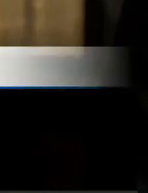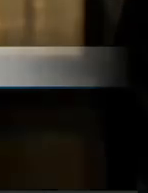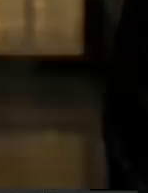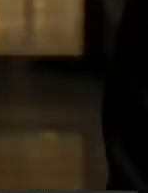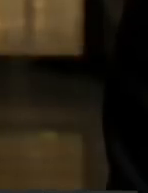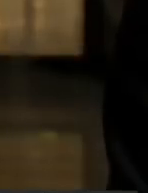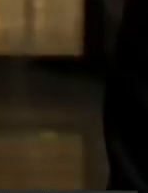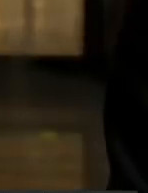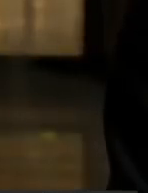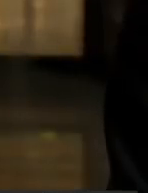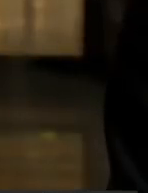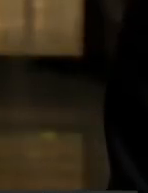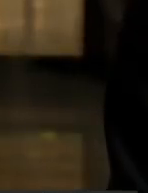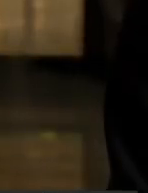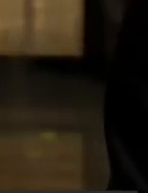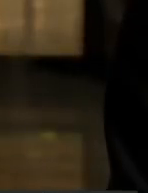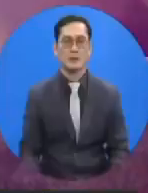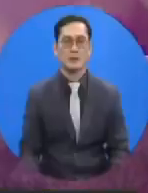믿고